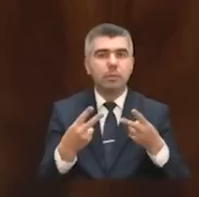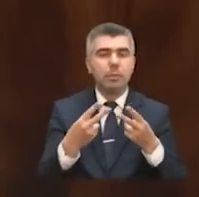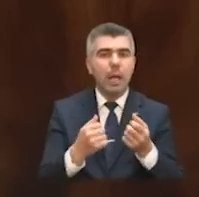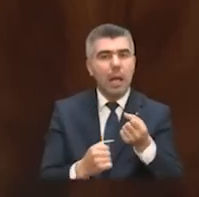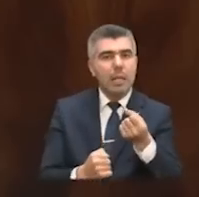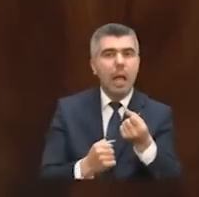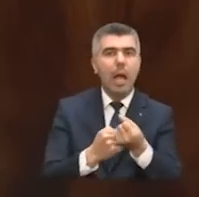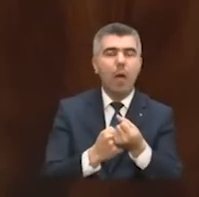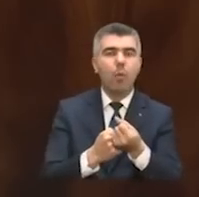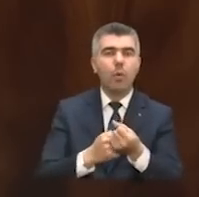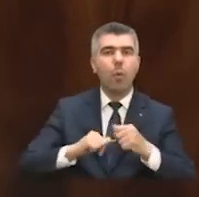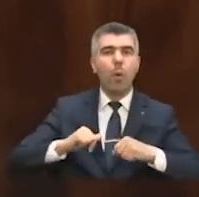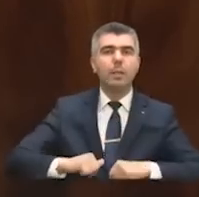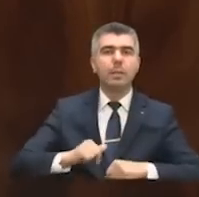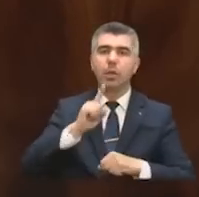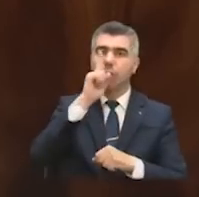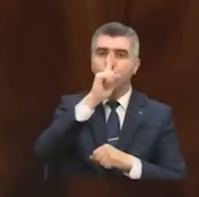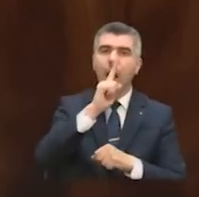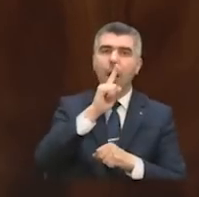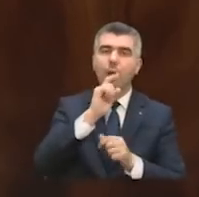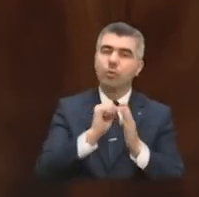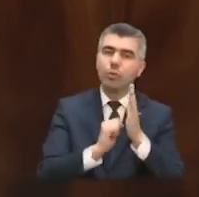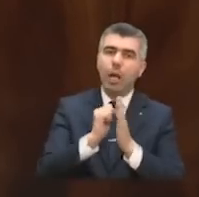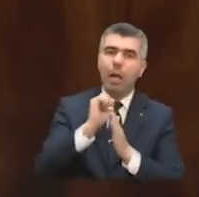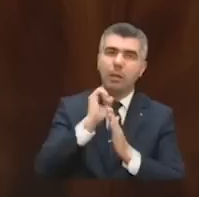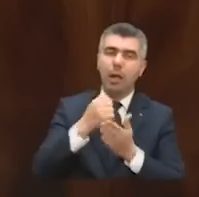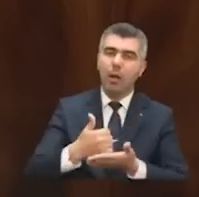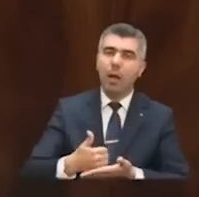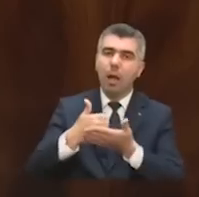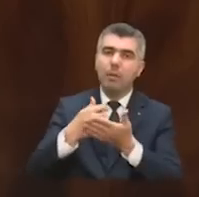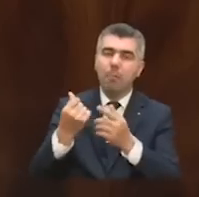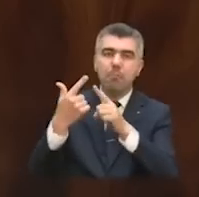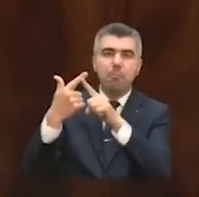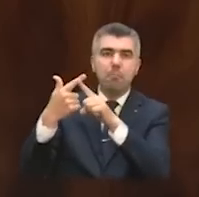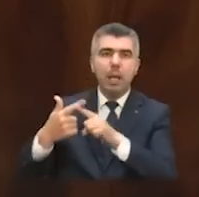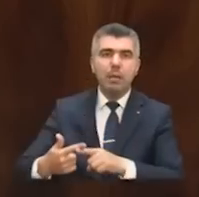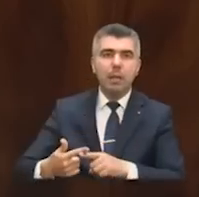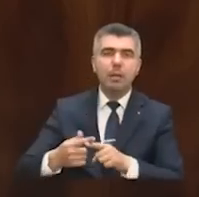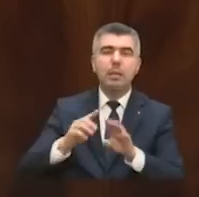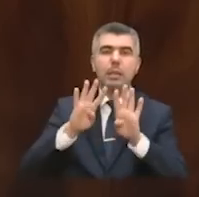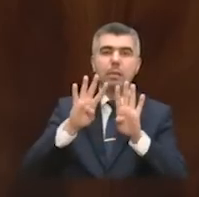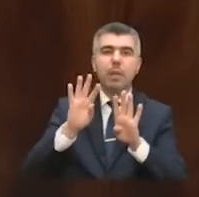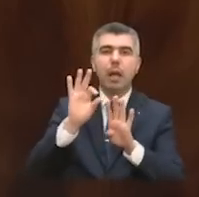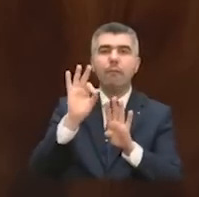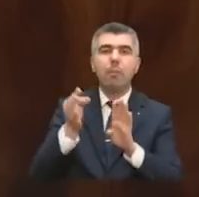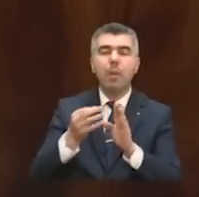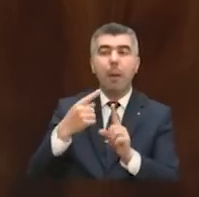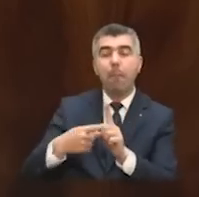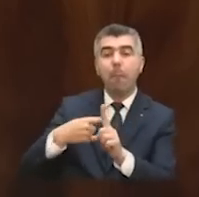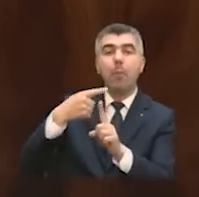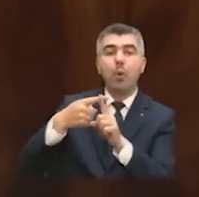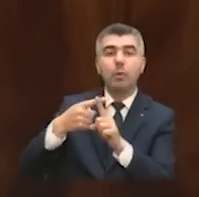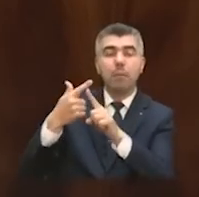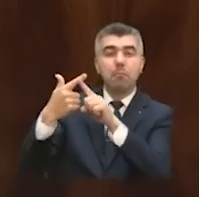باش ينجحها ان شاء الله، وتعطاتو الامكانيات. انا قلت لكم قبيله ويب 8% ديال الزياده في البيدجي ديالو